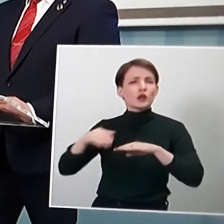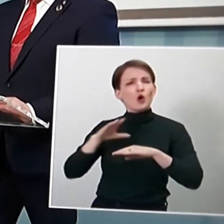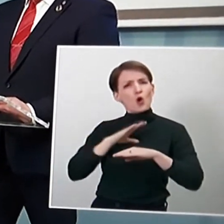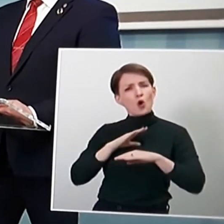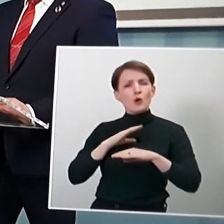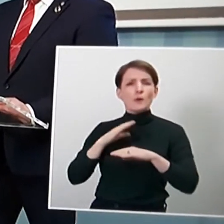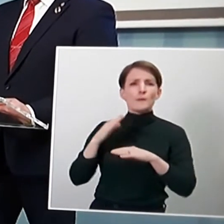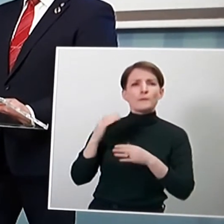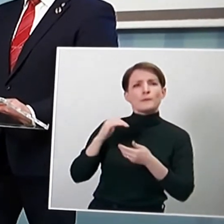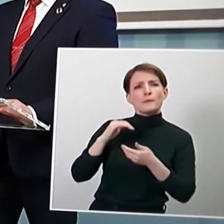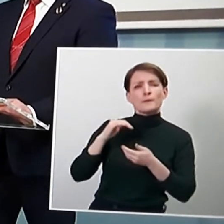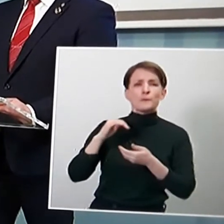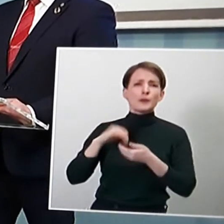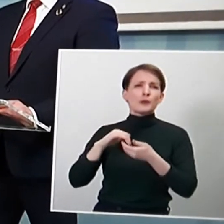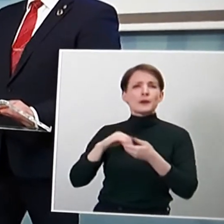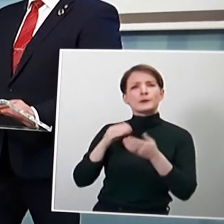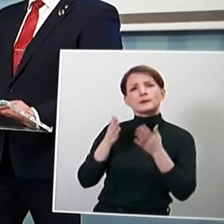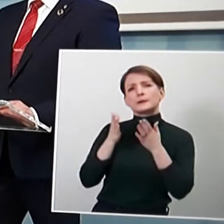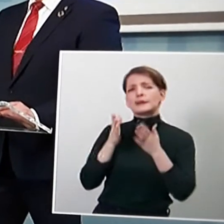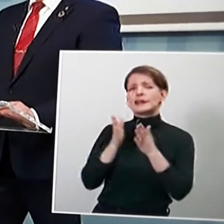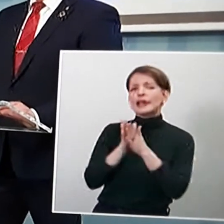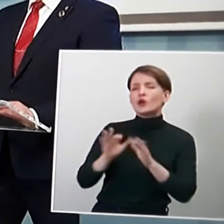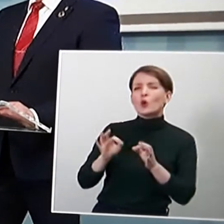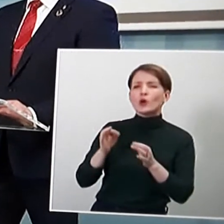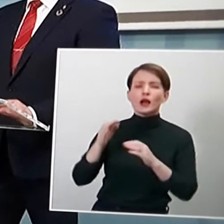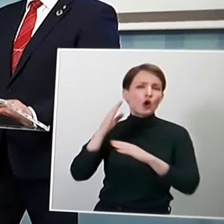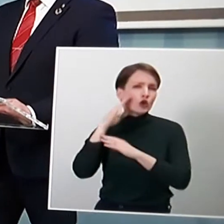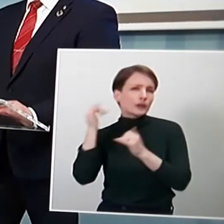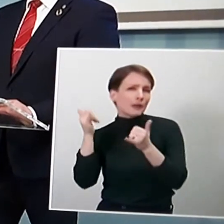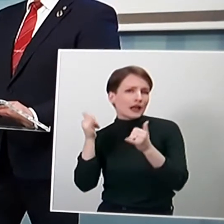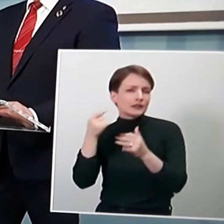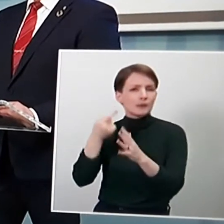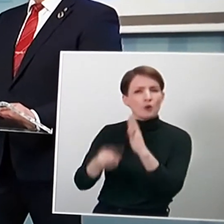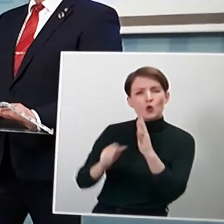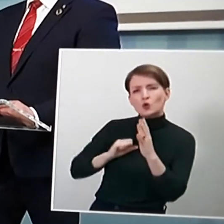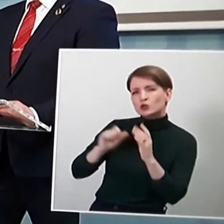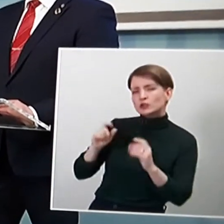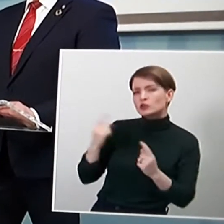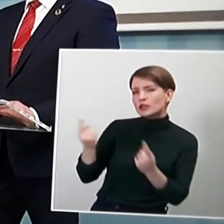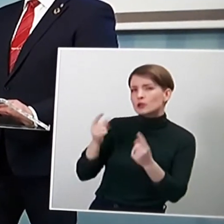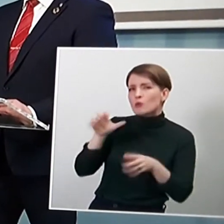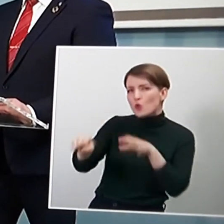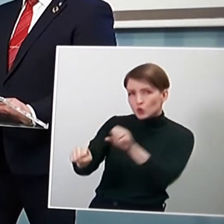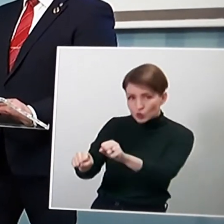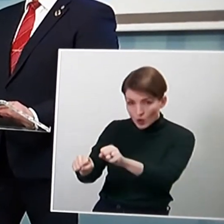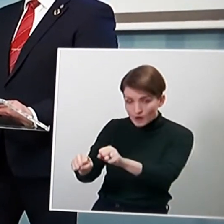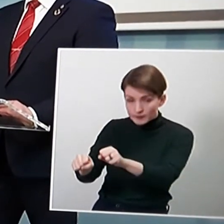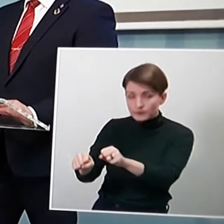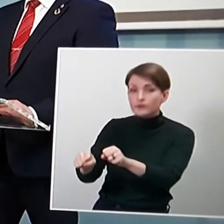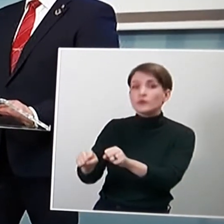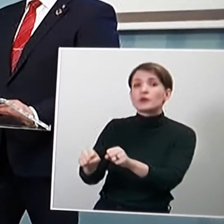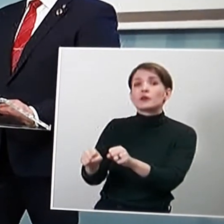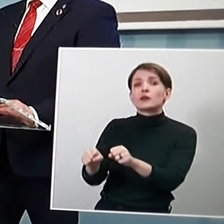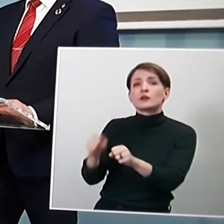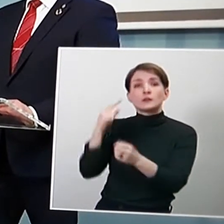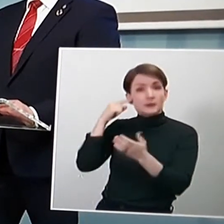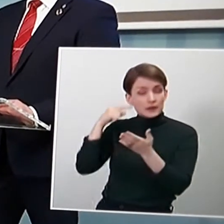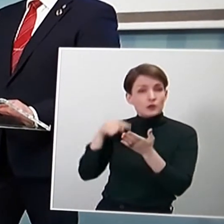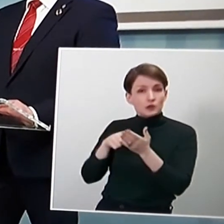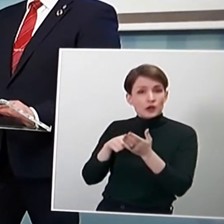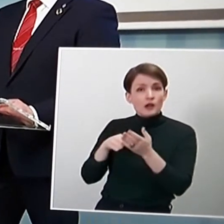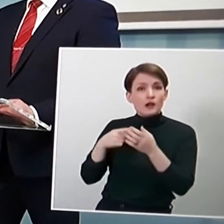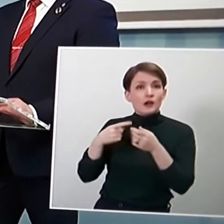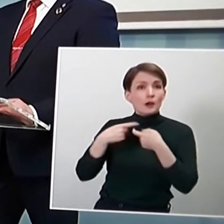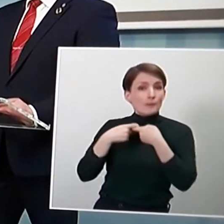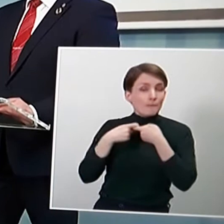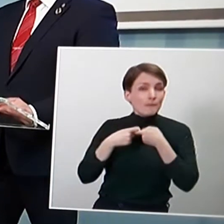puuttua näihin kotibileisiin ja muihin kohtaamisiin, jotka tapahtuu yksityistilaisuuksissa. Eli tässä nyt estetään kuitenkin